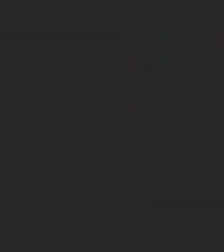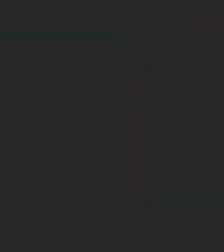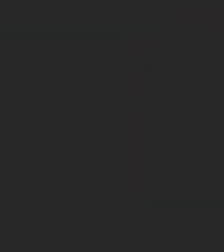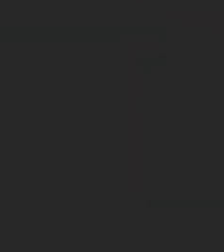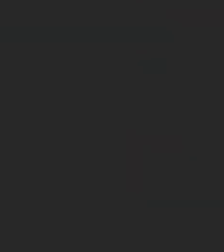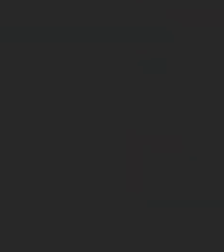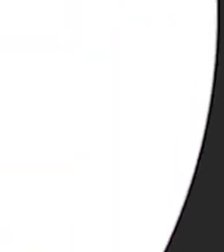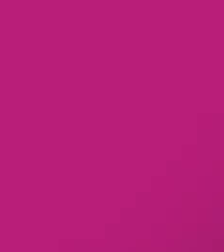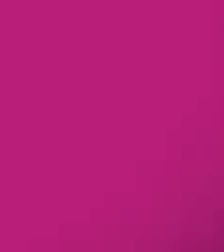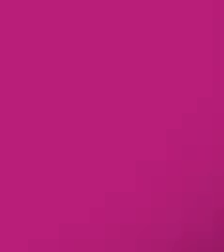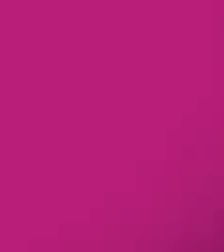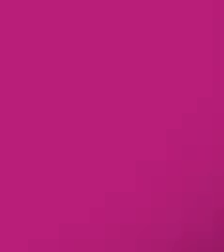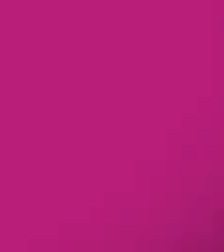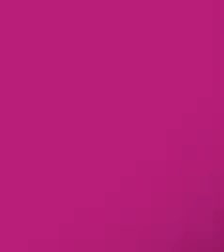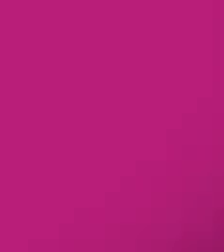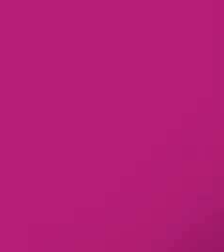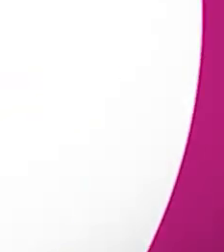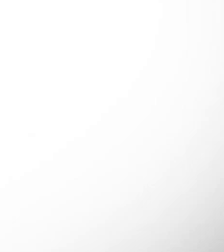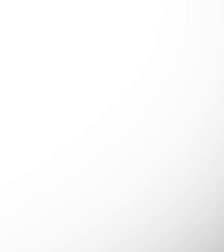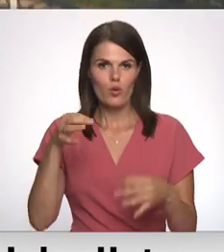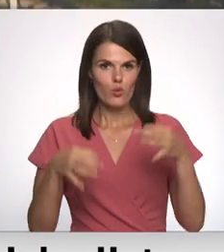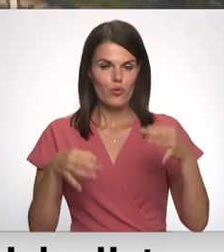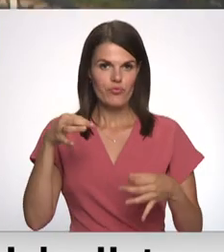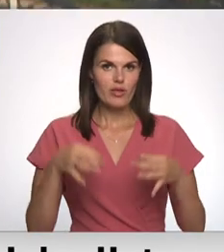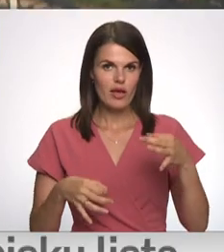Re, viss ēters ir te!